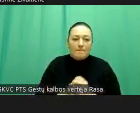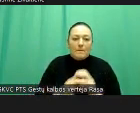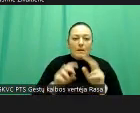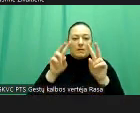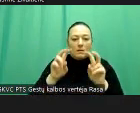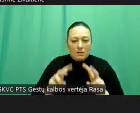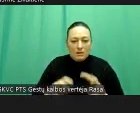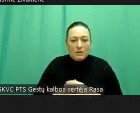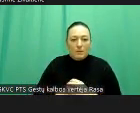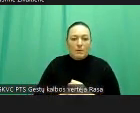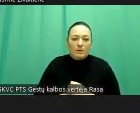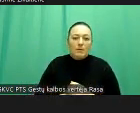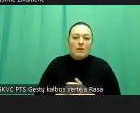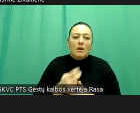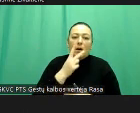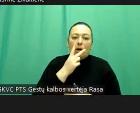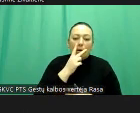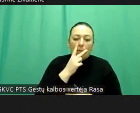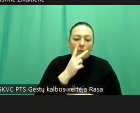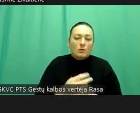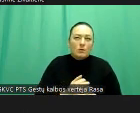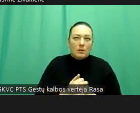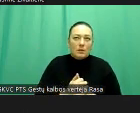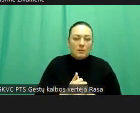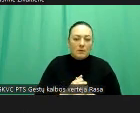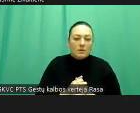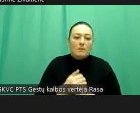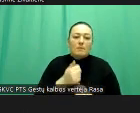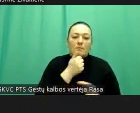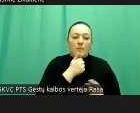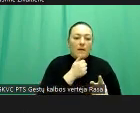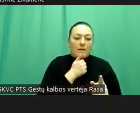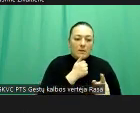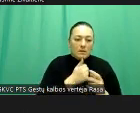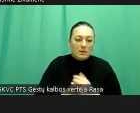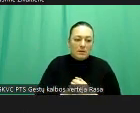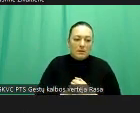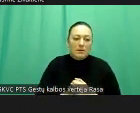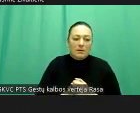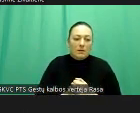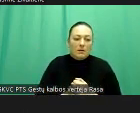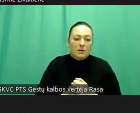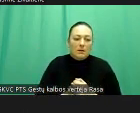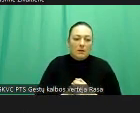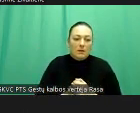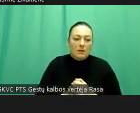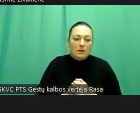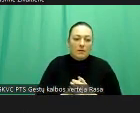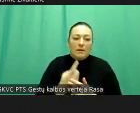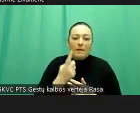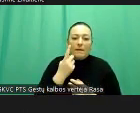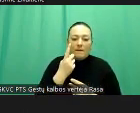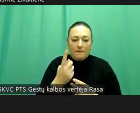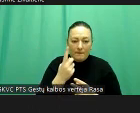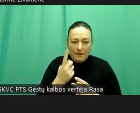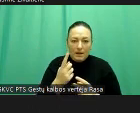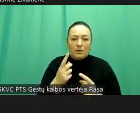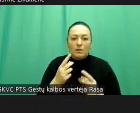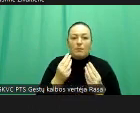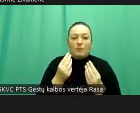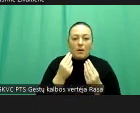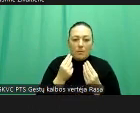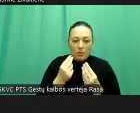tyrinėjimo. Pažiūrėkime į pavyzdį, vieną tarp dalykinės programos